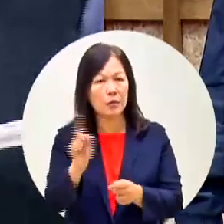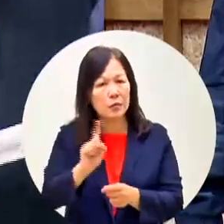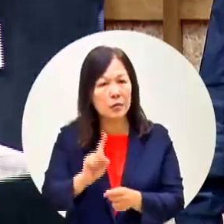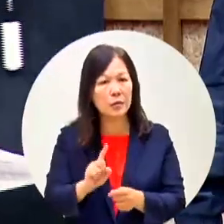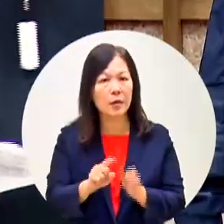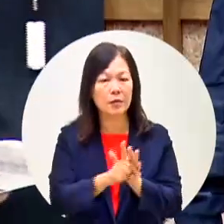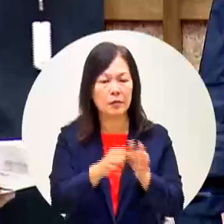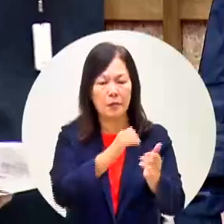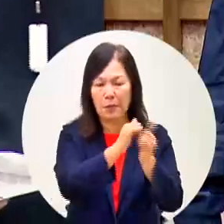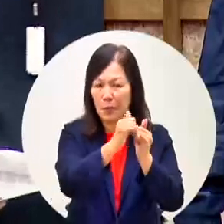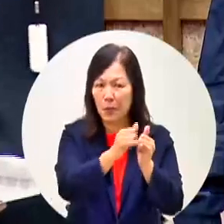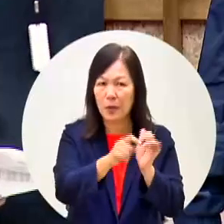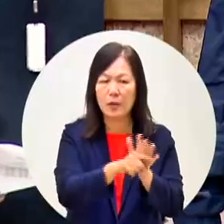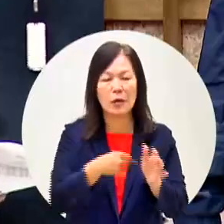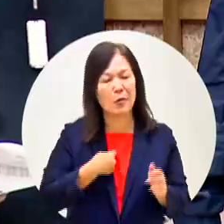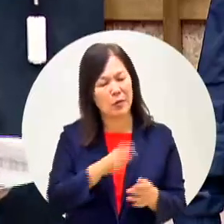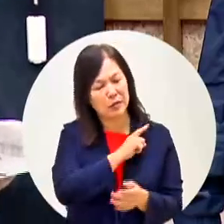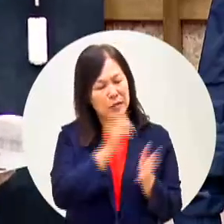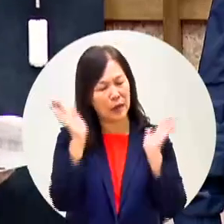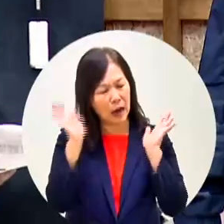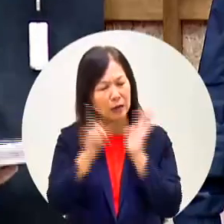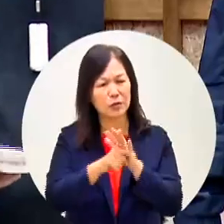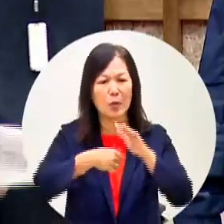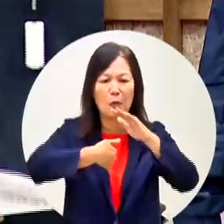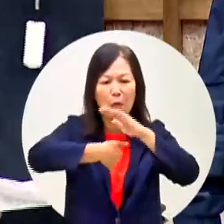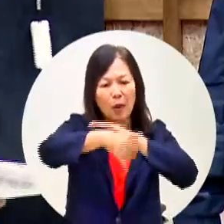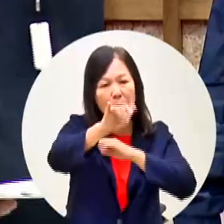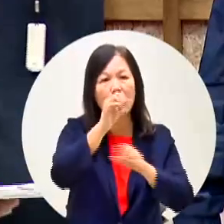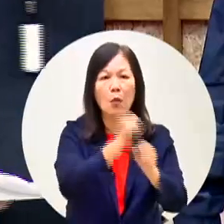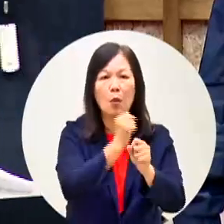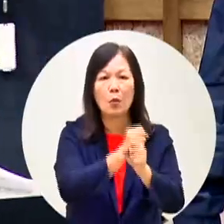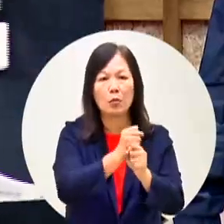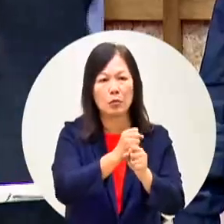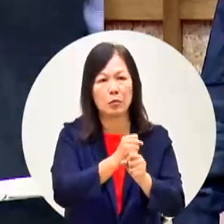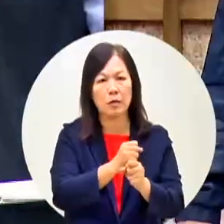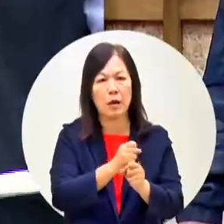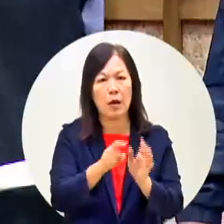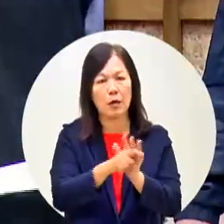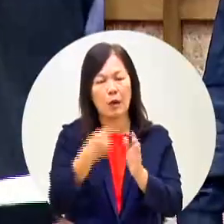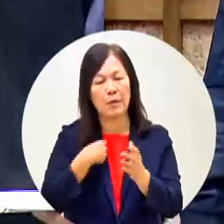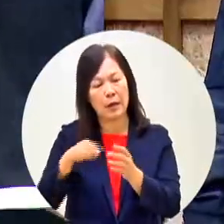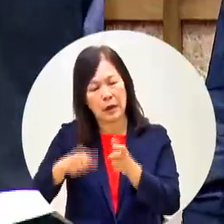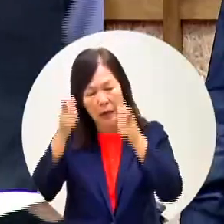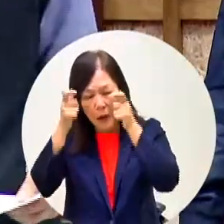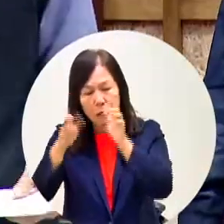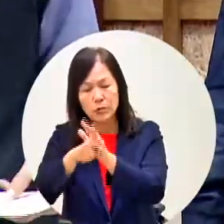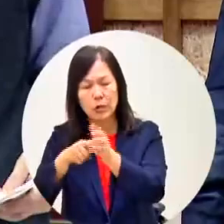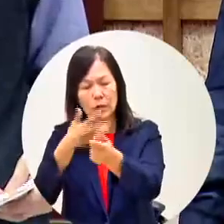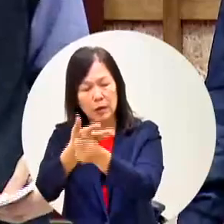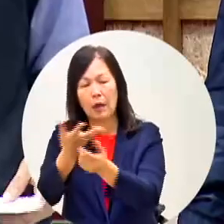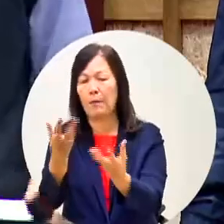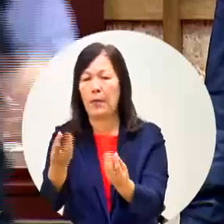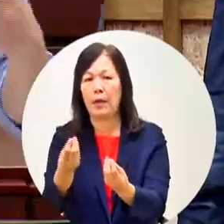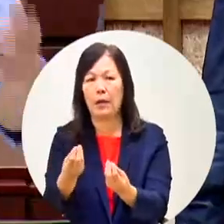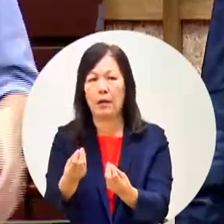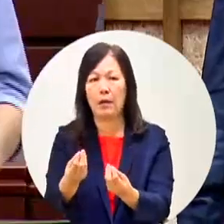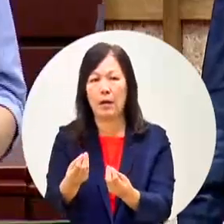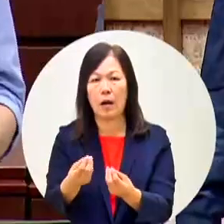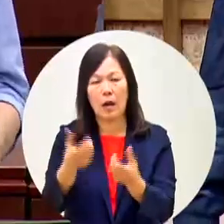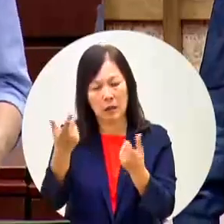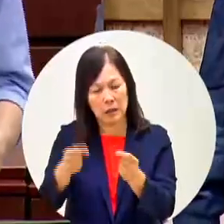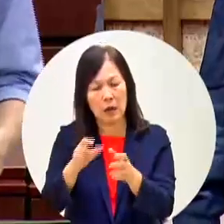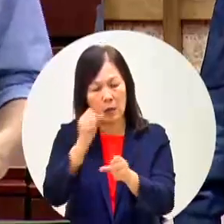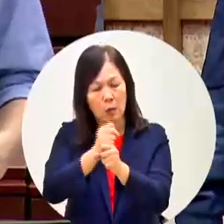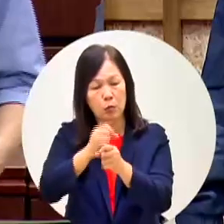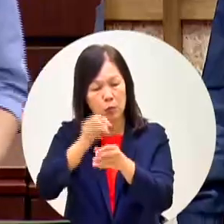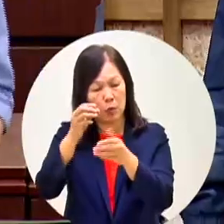要离乡背井去外面怕表，为什么高雄不能够提供同样好的工作的机会以及未来的发